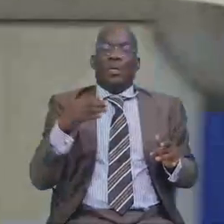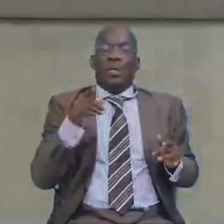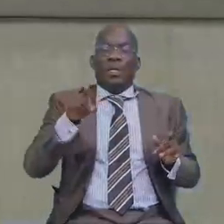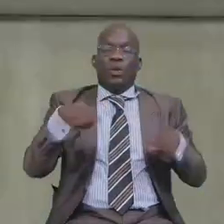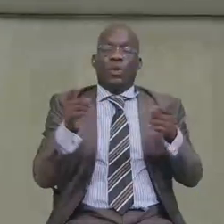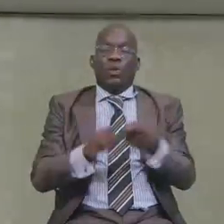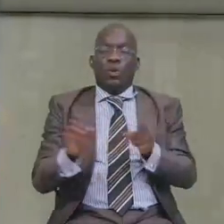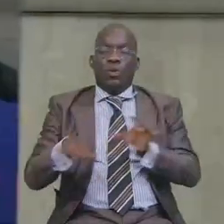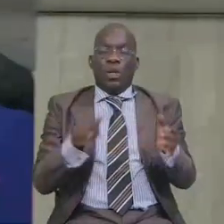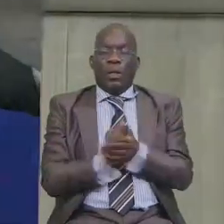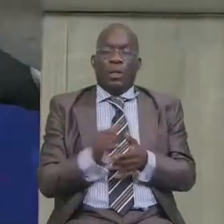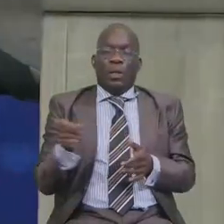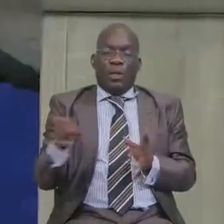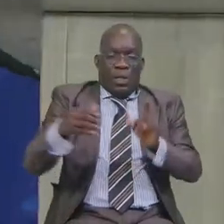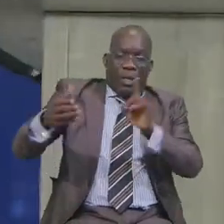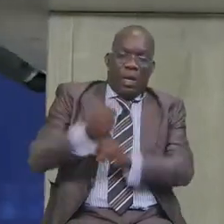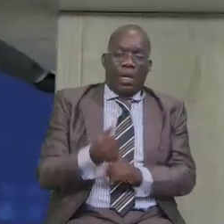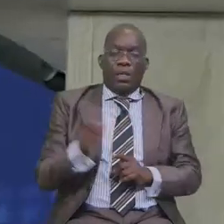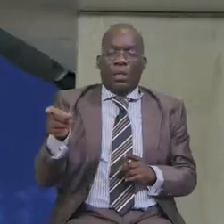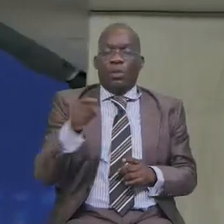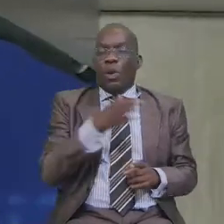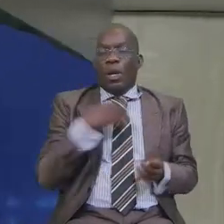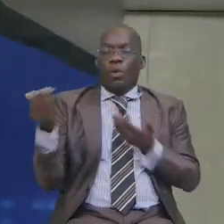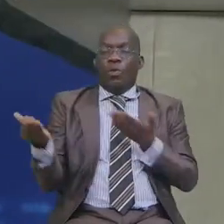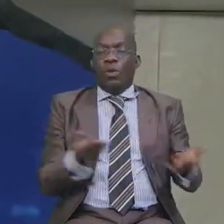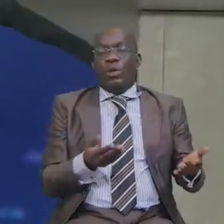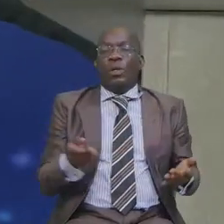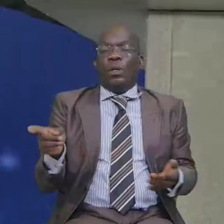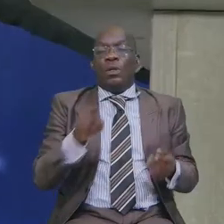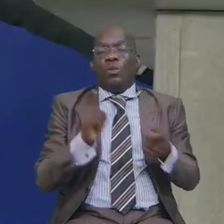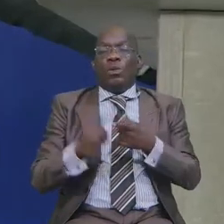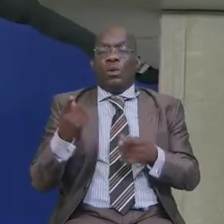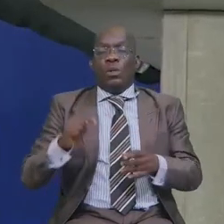le faire. Et on l'attrape. Et on l'amène au